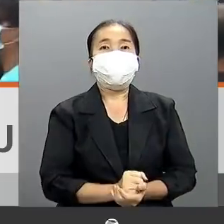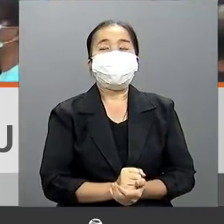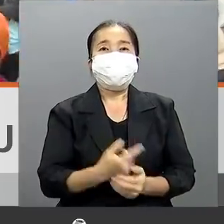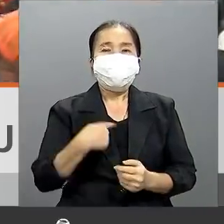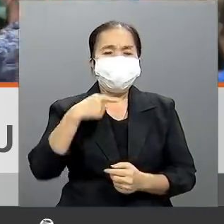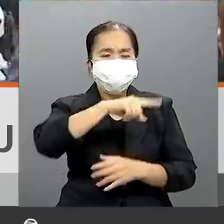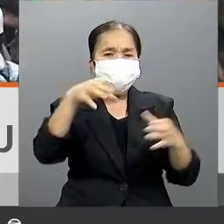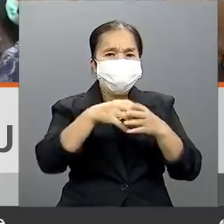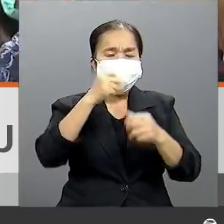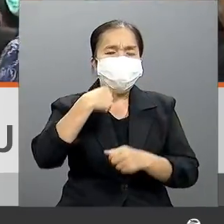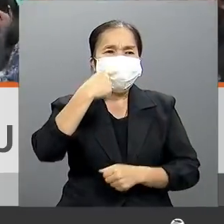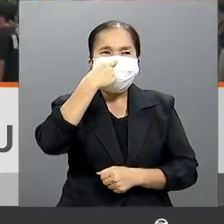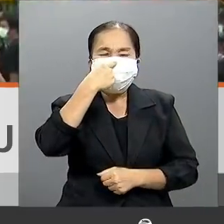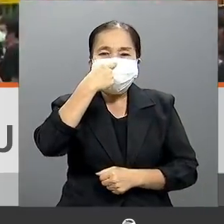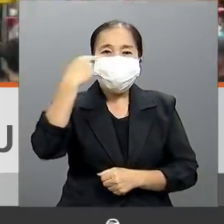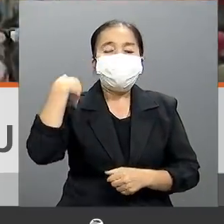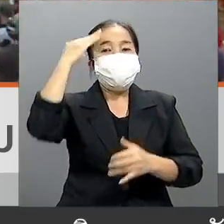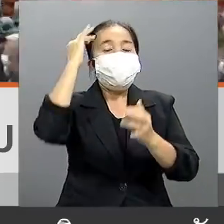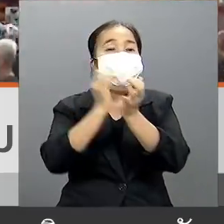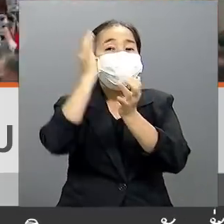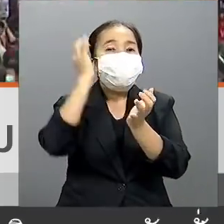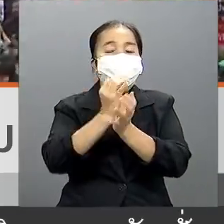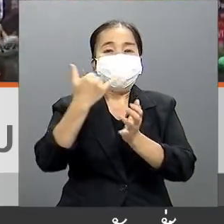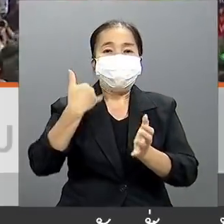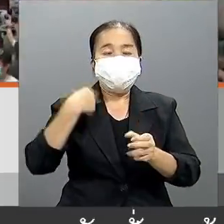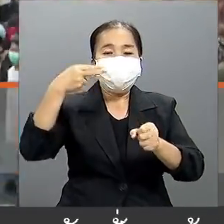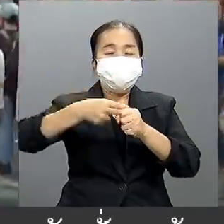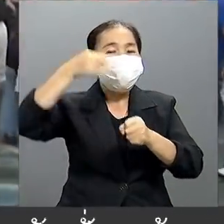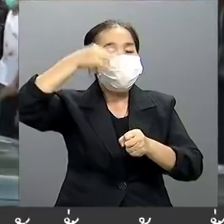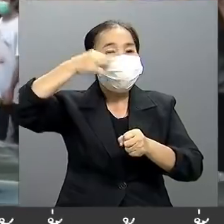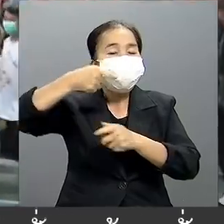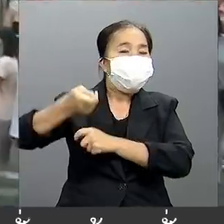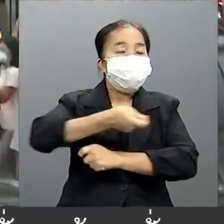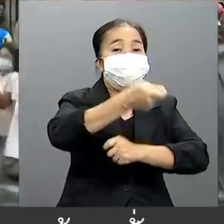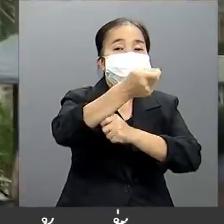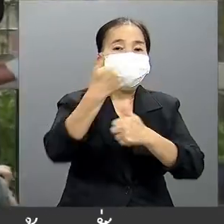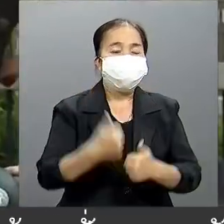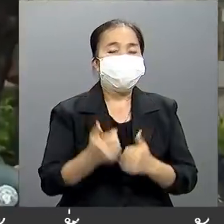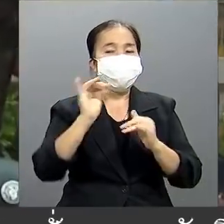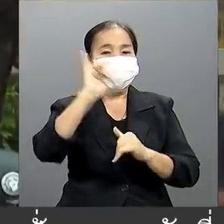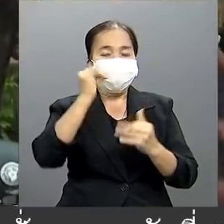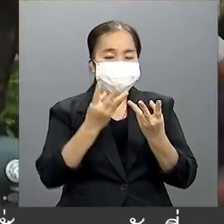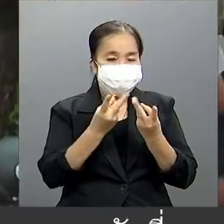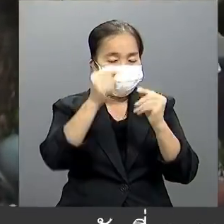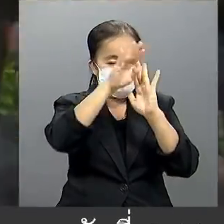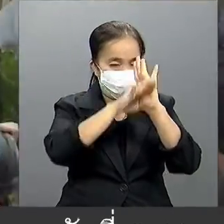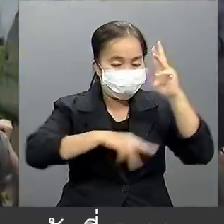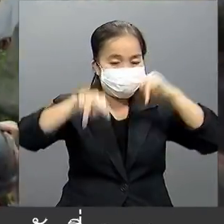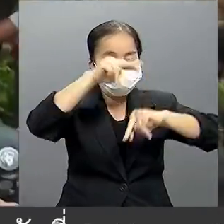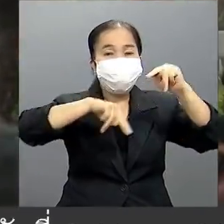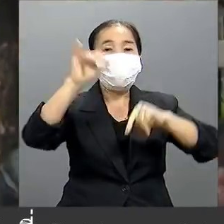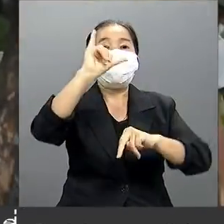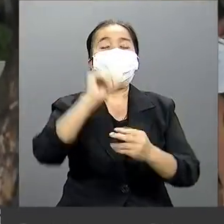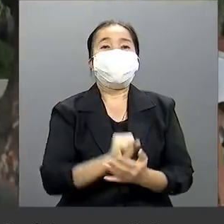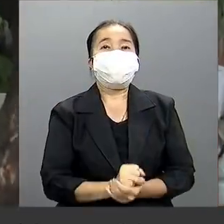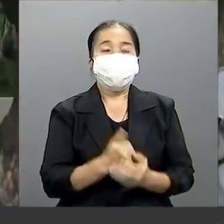ากฝั่งเจ้าหน้าที่เพื่อนำมาใช้ในการสลายการชุมนุมนั้นรายละเอียดอยู่ระหว่างการตรวจสอบครับส่วนกรณีที่กลุ่มผู้ชุมนุม